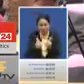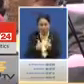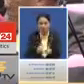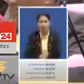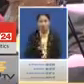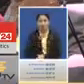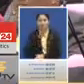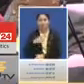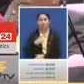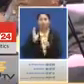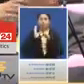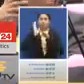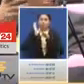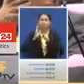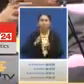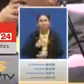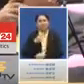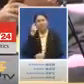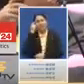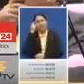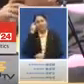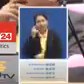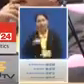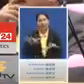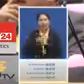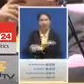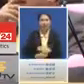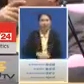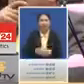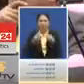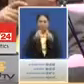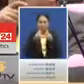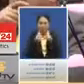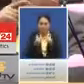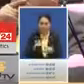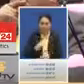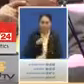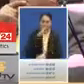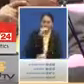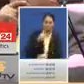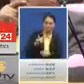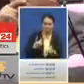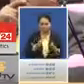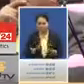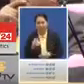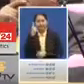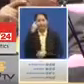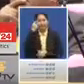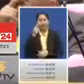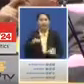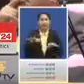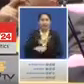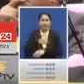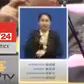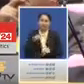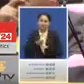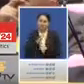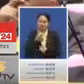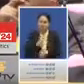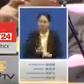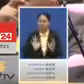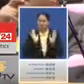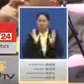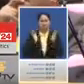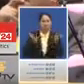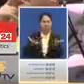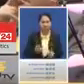พูดก็เซนซิทีฟถ้าไม่พูดมันเป็นความไม่พอใจของคนเป็นบริเวณกว้างทั่วประ